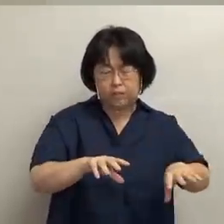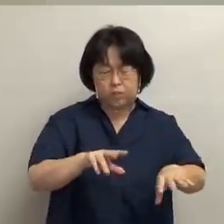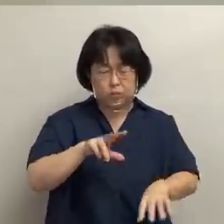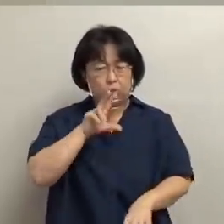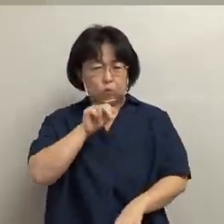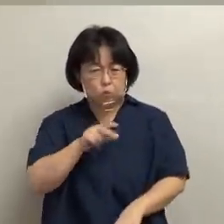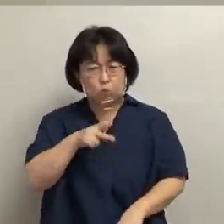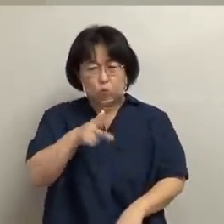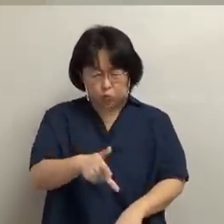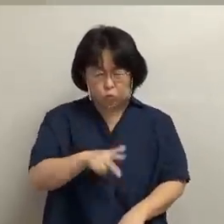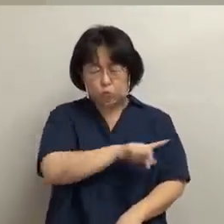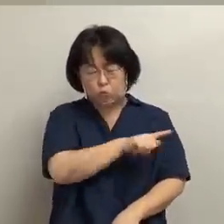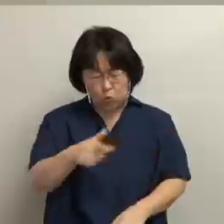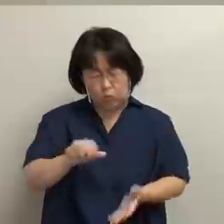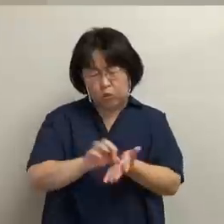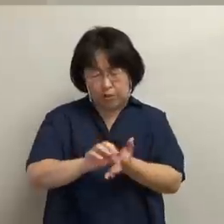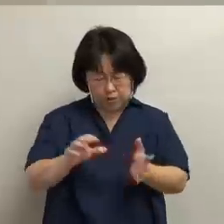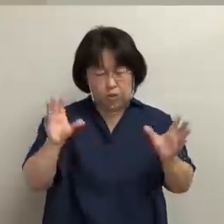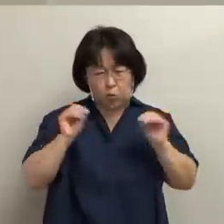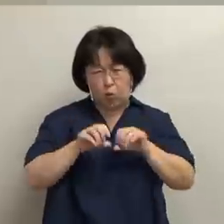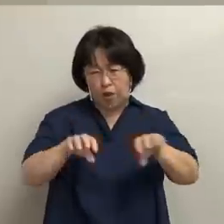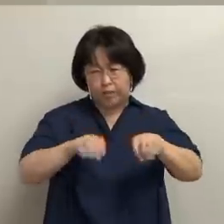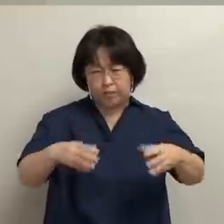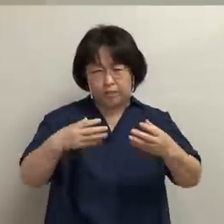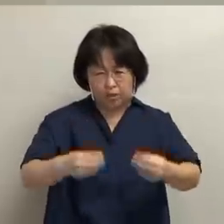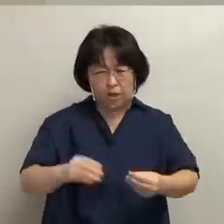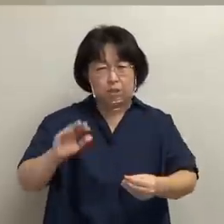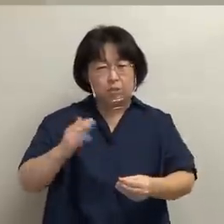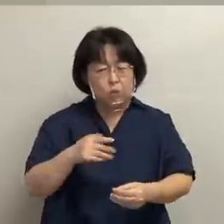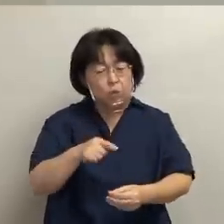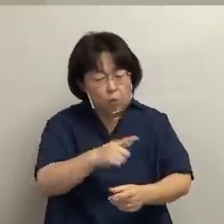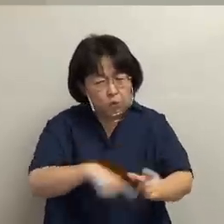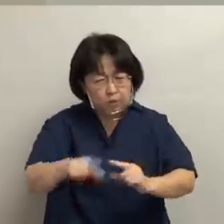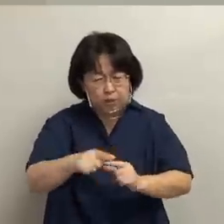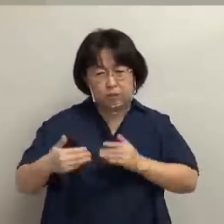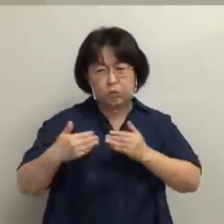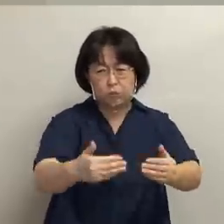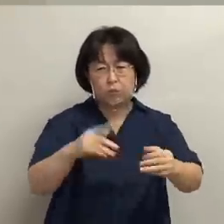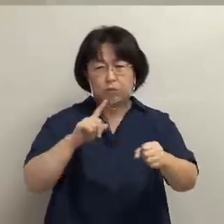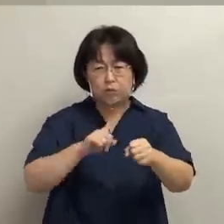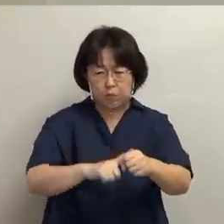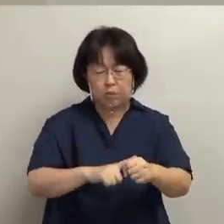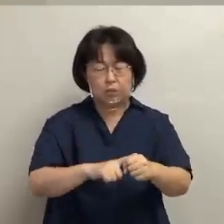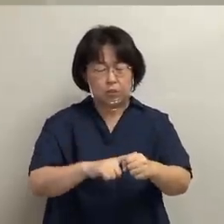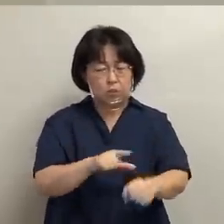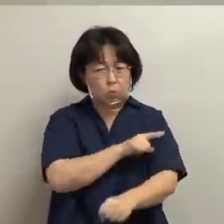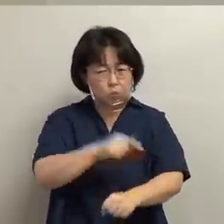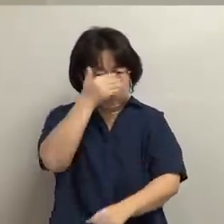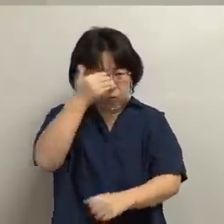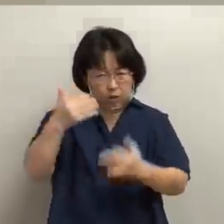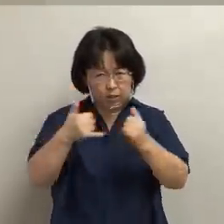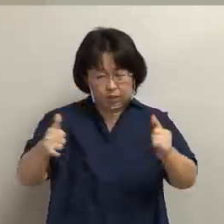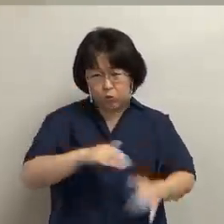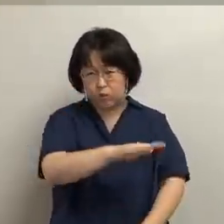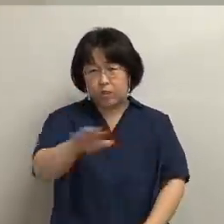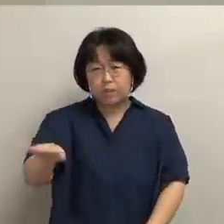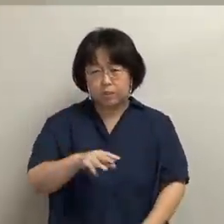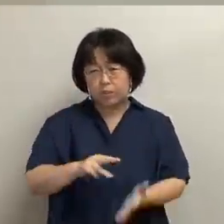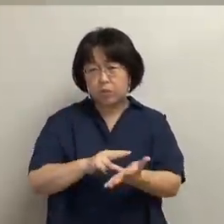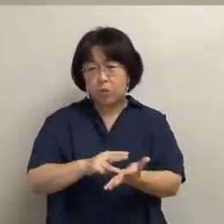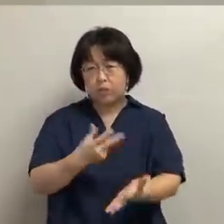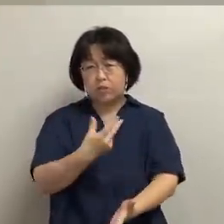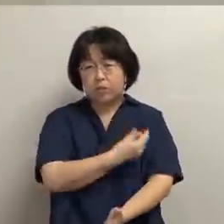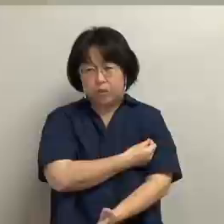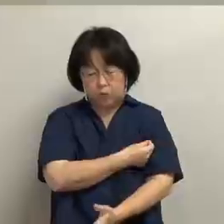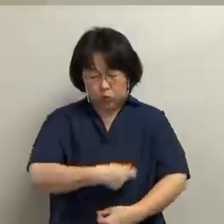取り組んでまいりました今回この取り組みをさらに推進することに加えて特に若い方々に対してワクチン接種の